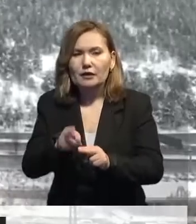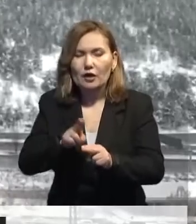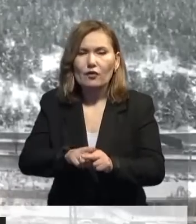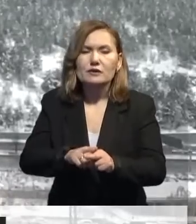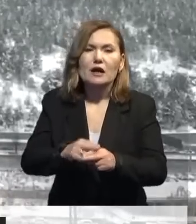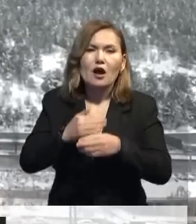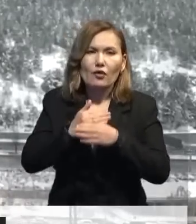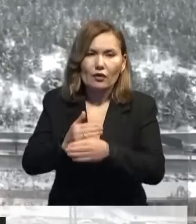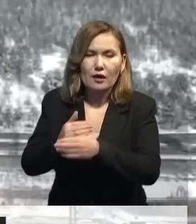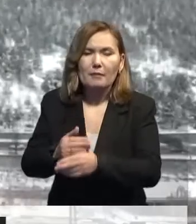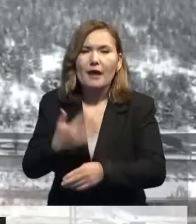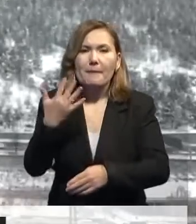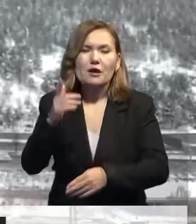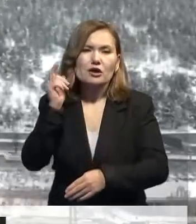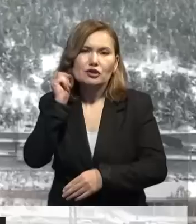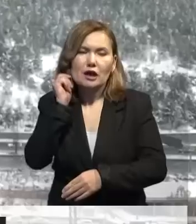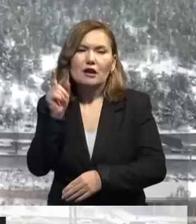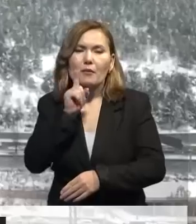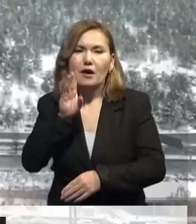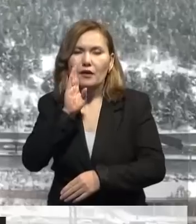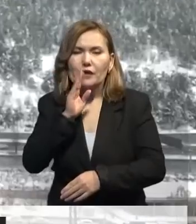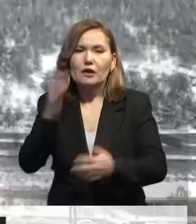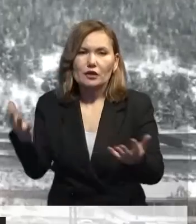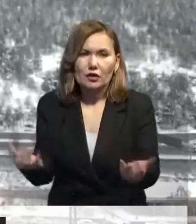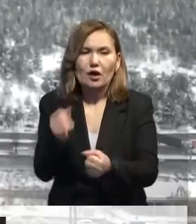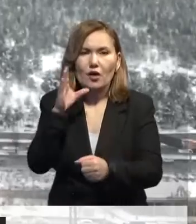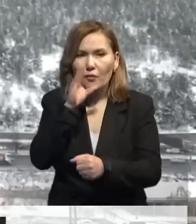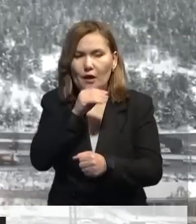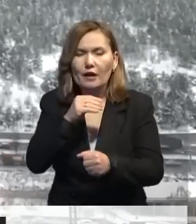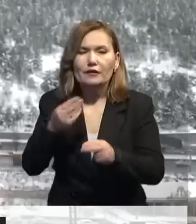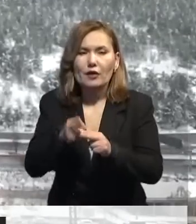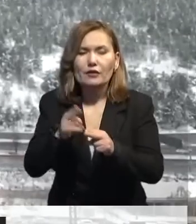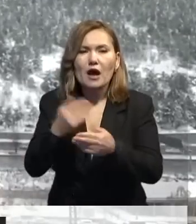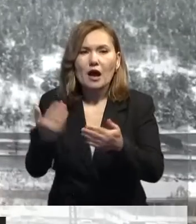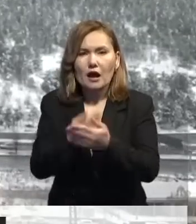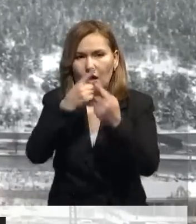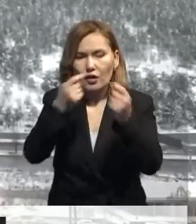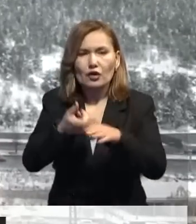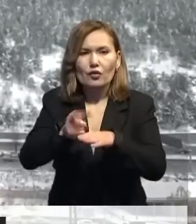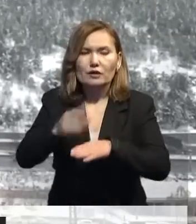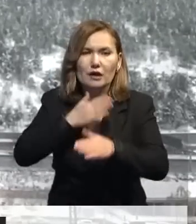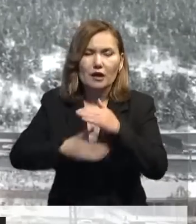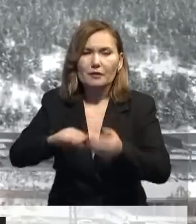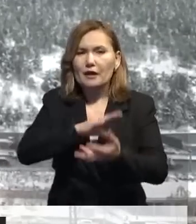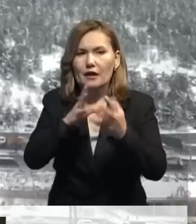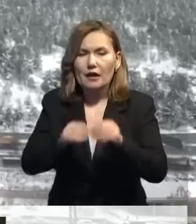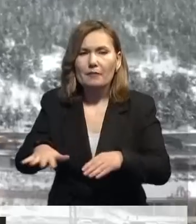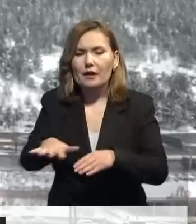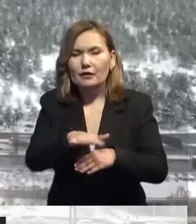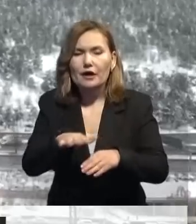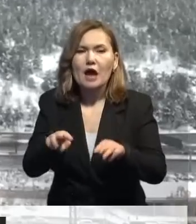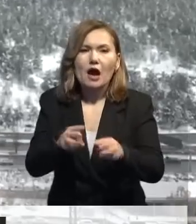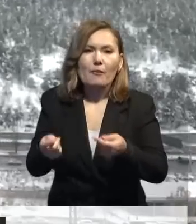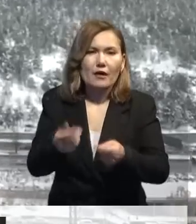тең. Жаңа ғана 5 жасар қыздың 7 сағаттан кейін дін аман құтқарылған хабарын естіп қуанып отырмыз. Жалпы аймақта жергілікті